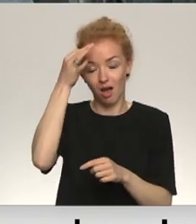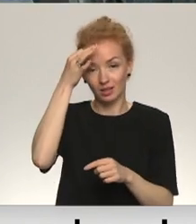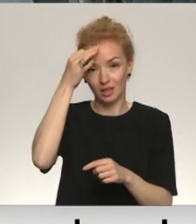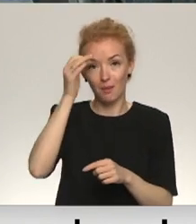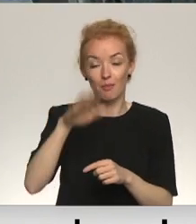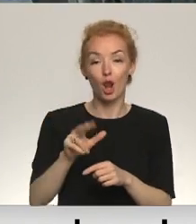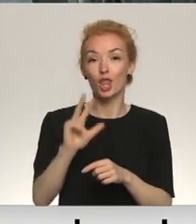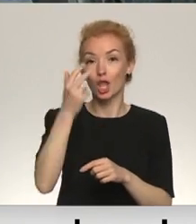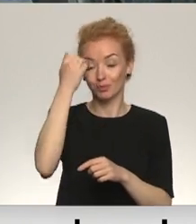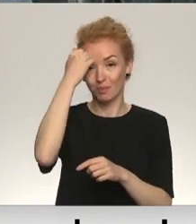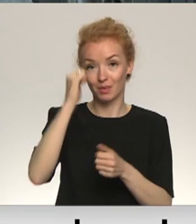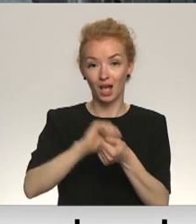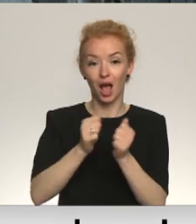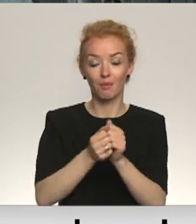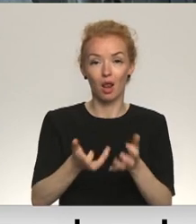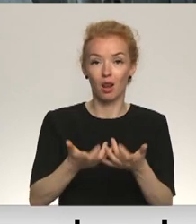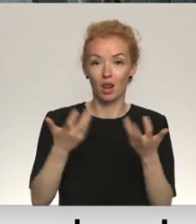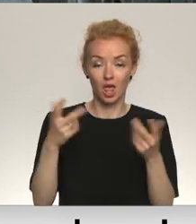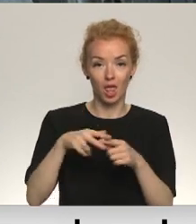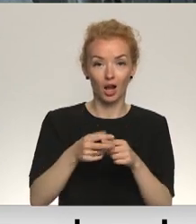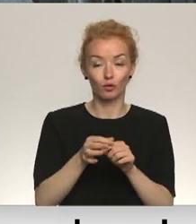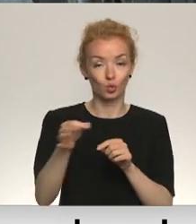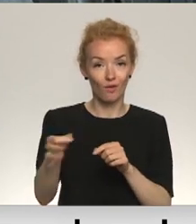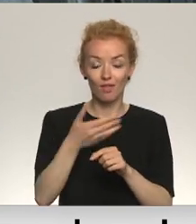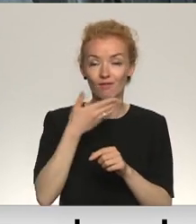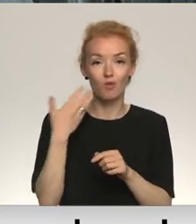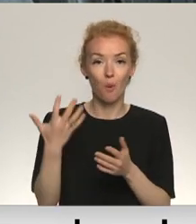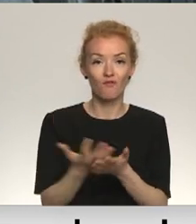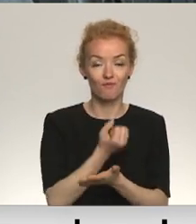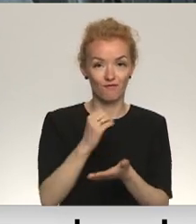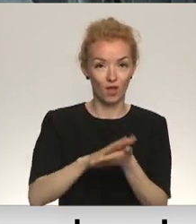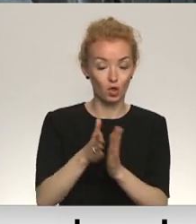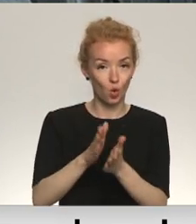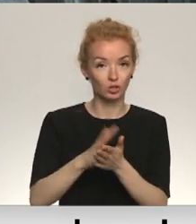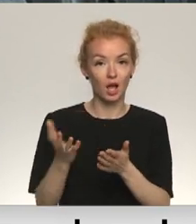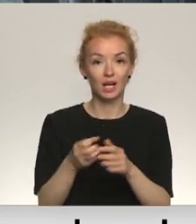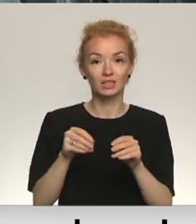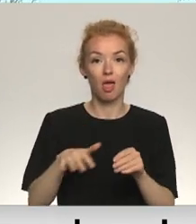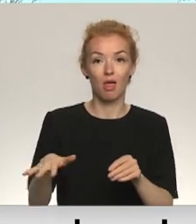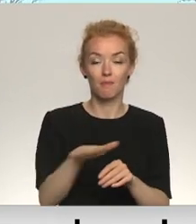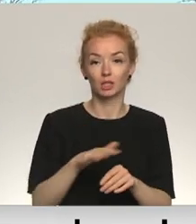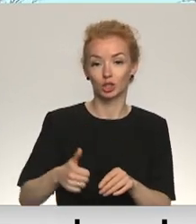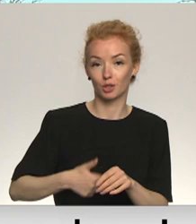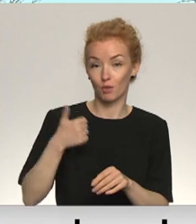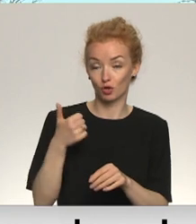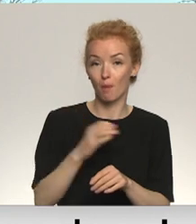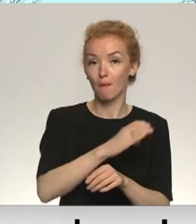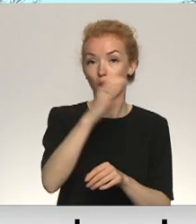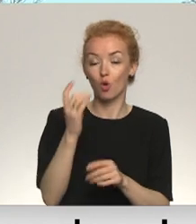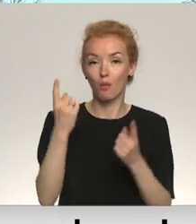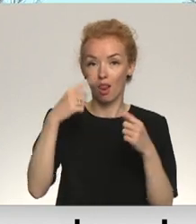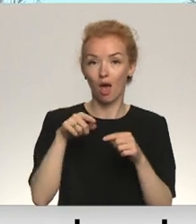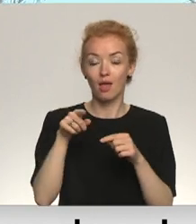Par trešā piemiņas akmeņa demontāžu Jelgavas novadā vēl nesot panākt vienošanās ar zemes īpašnieku. Padomu laika